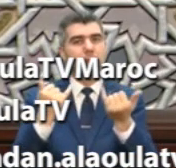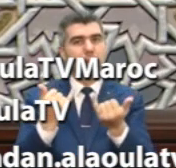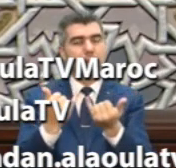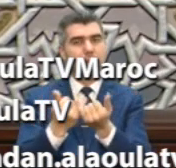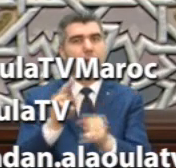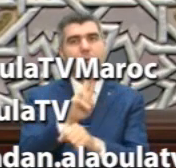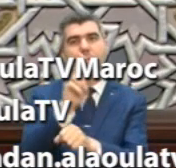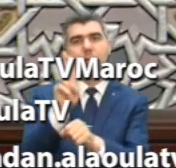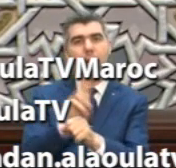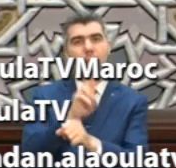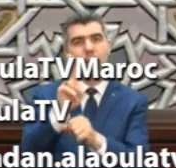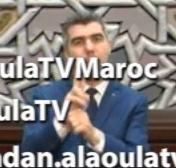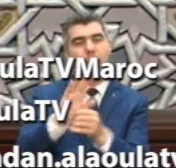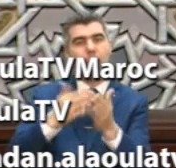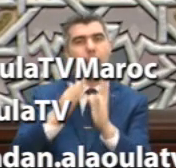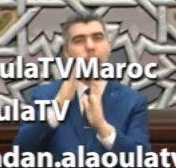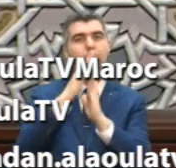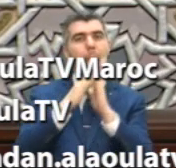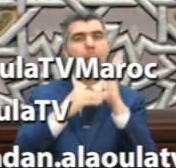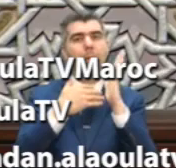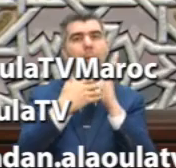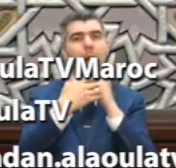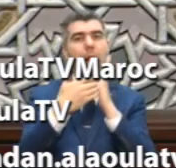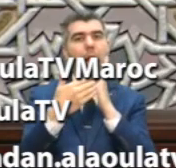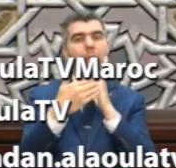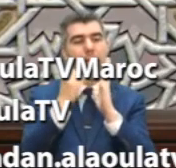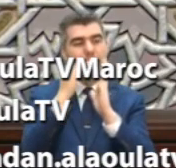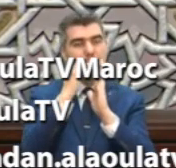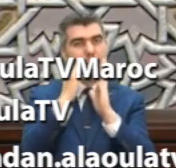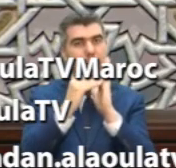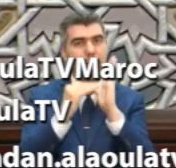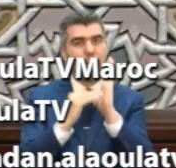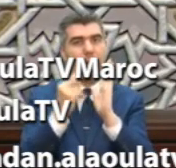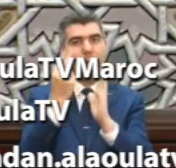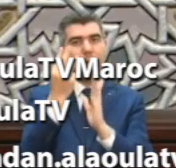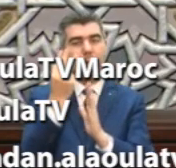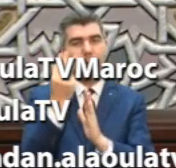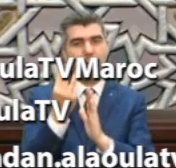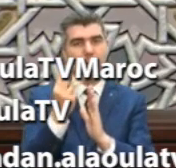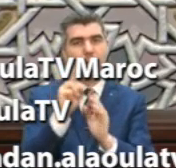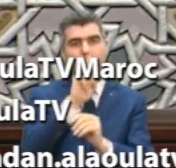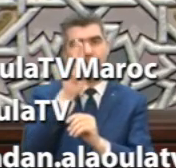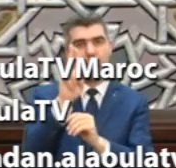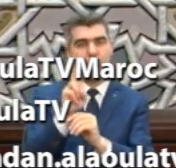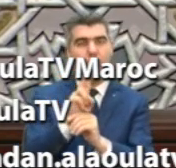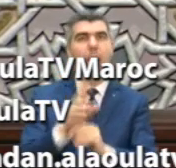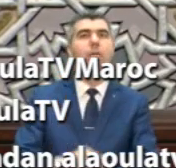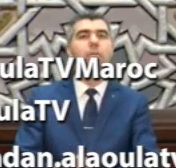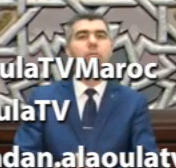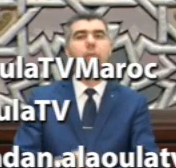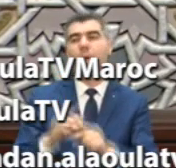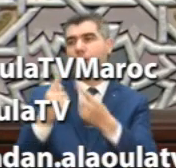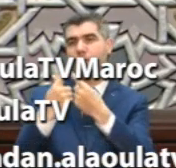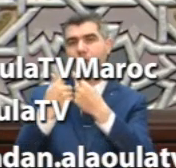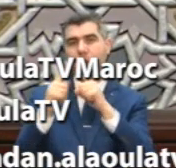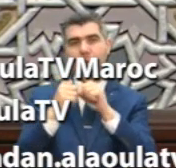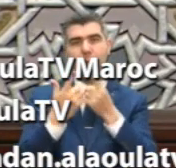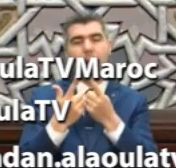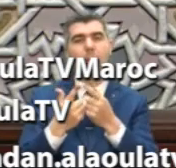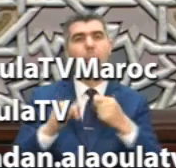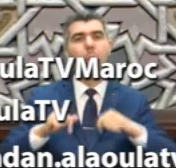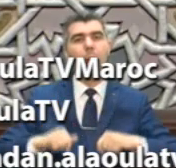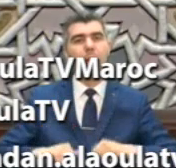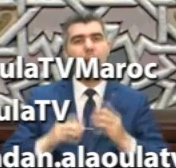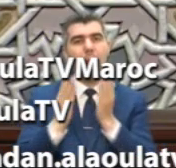الشفهية ويتضمن جدول أعمالها 32 سؤالا شفهيا تهم قطاعات التربية